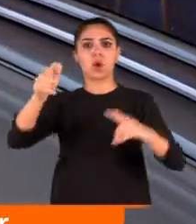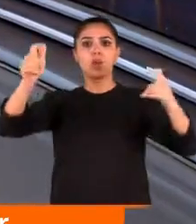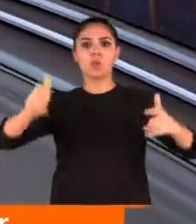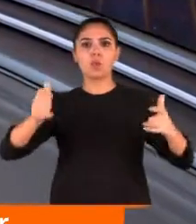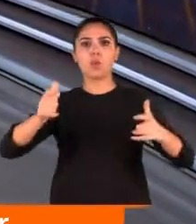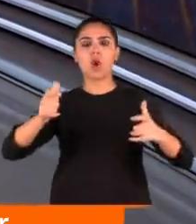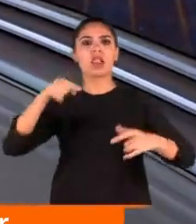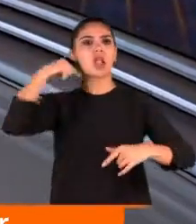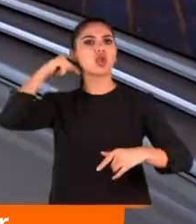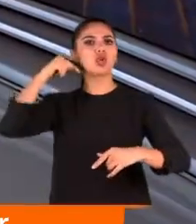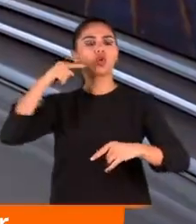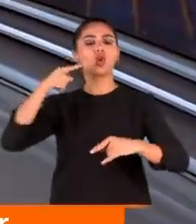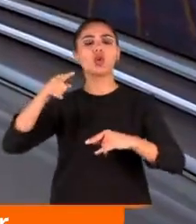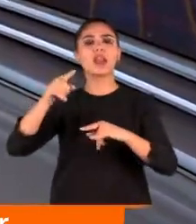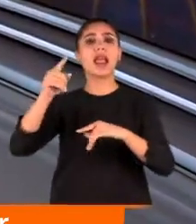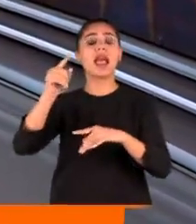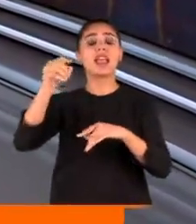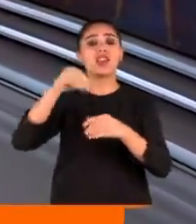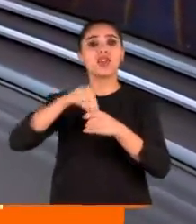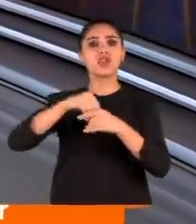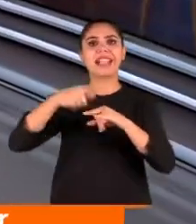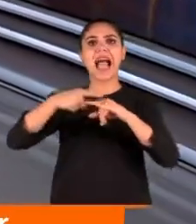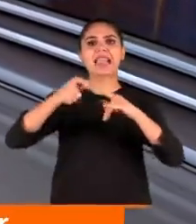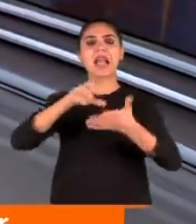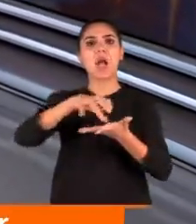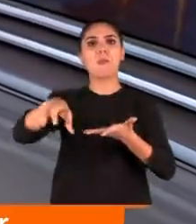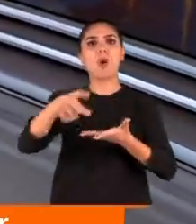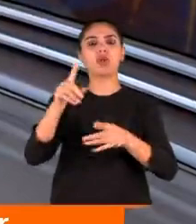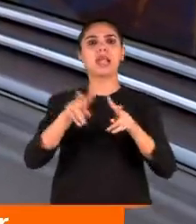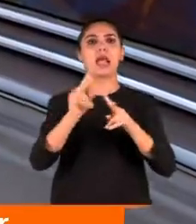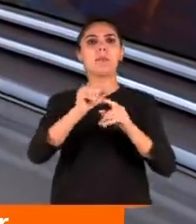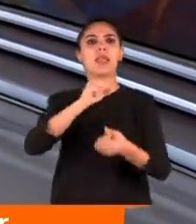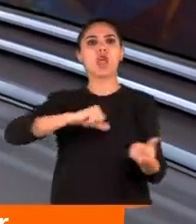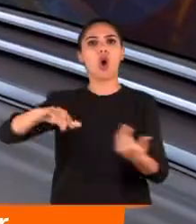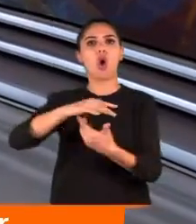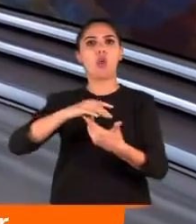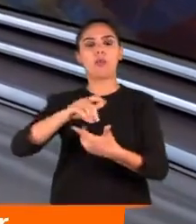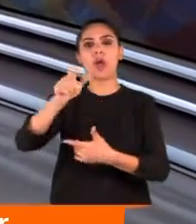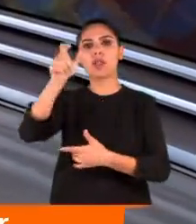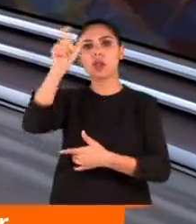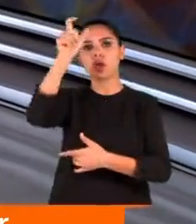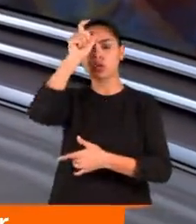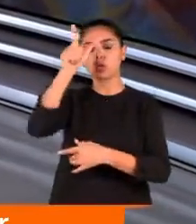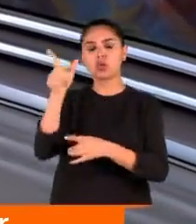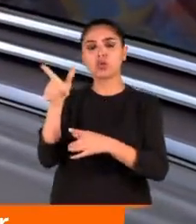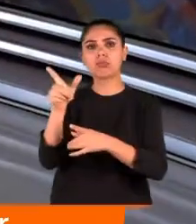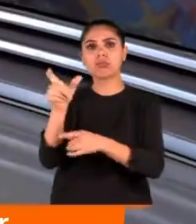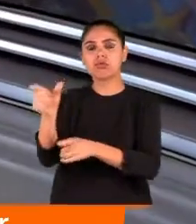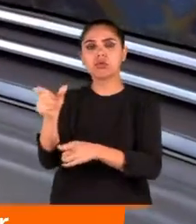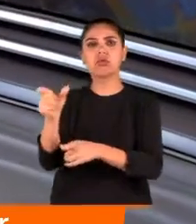Burası Suriye'nin Haseke bölgesi. MİT'in operasyonunda özel bir yerli mühimmatla vurulan bu